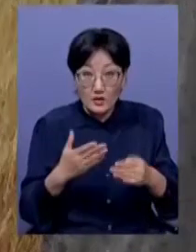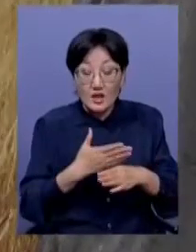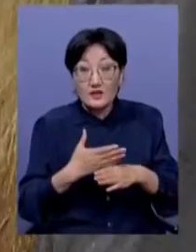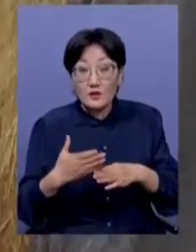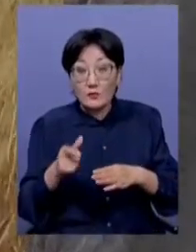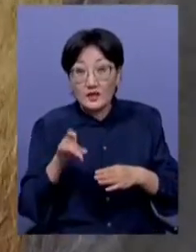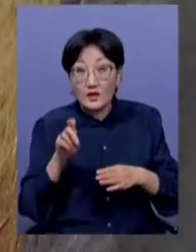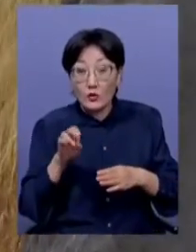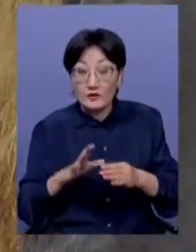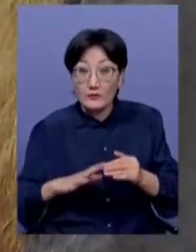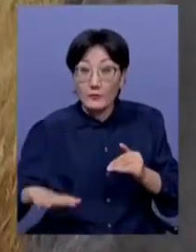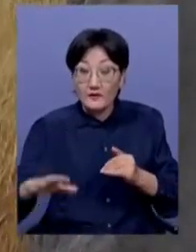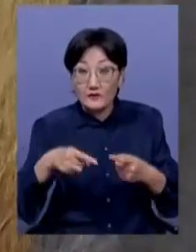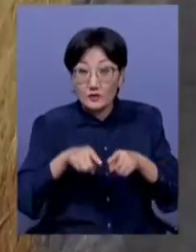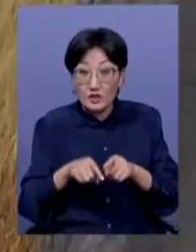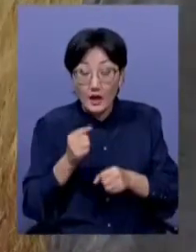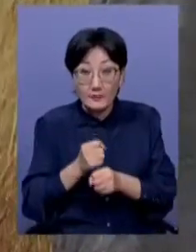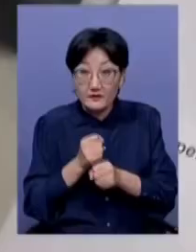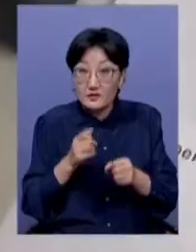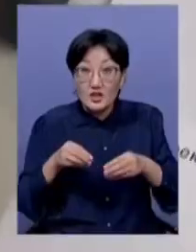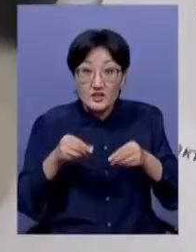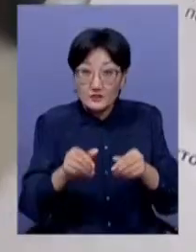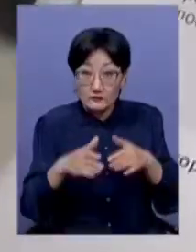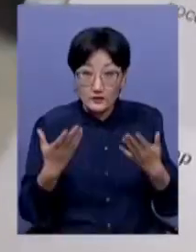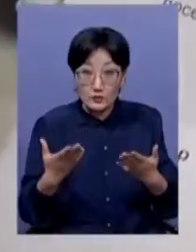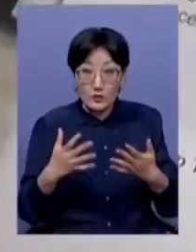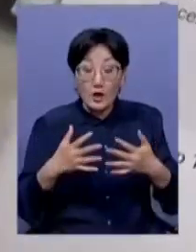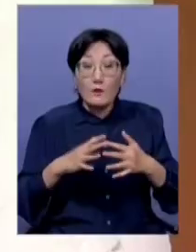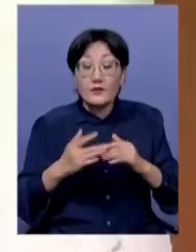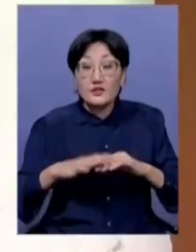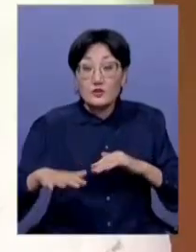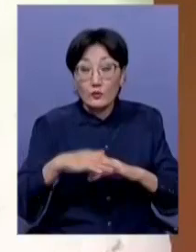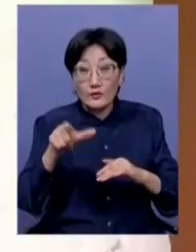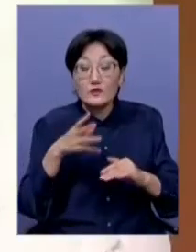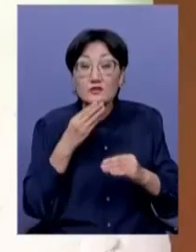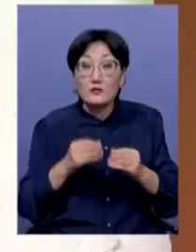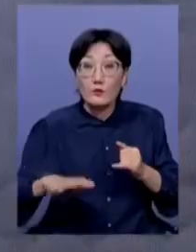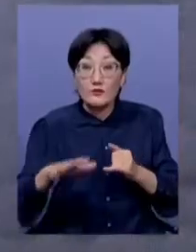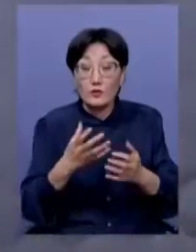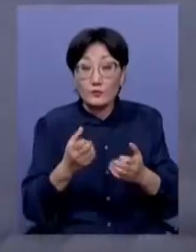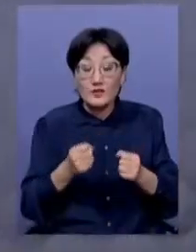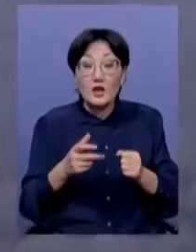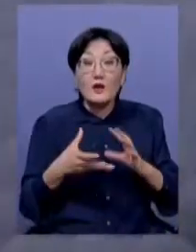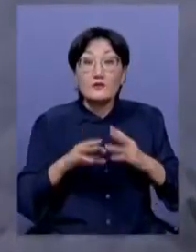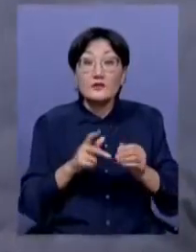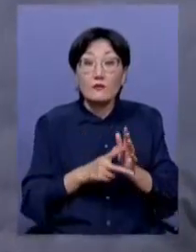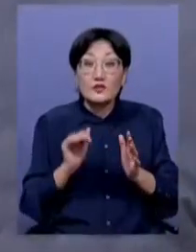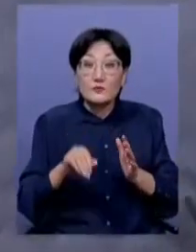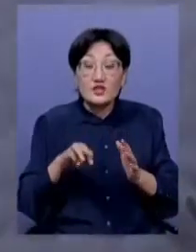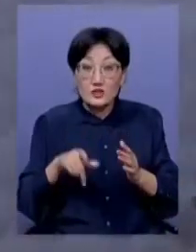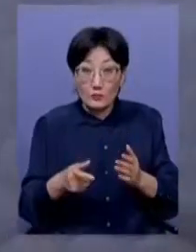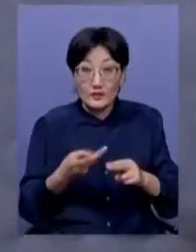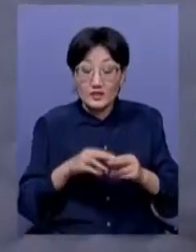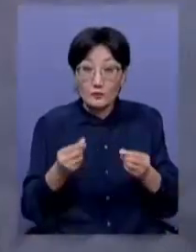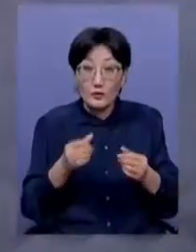если Григорьевские поля, то же самое, не обрабатывается, не засевается. Местные жители утверждают, что за свою долю в год они получали всего 8 тысяч тенге. На